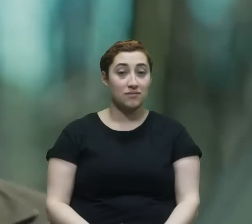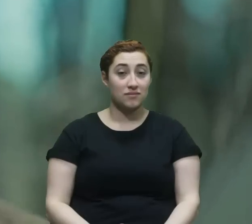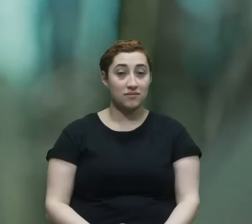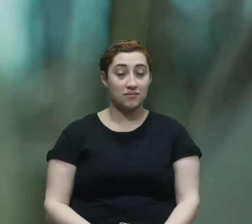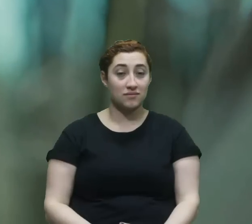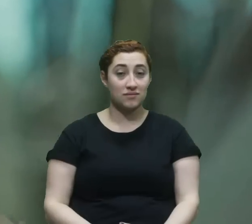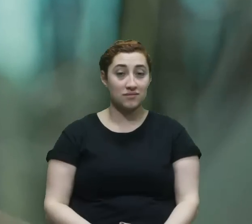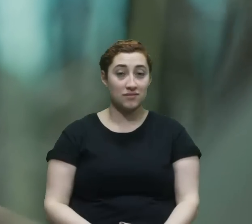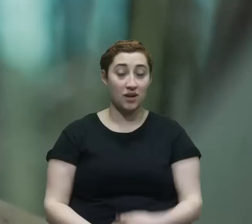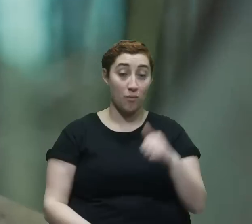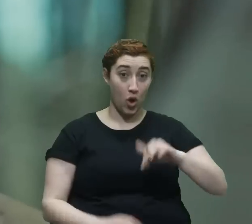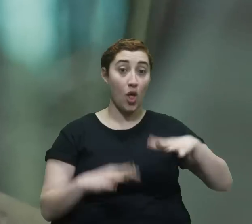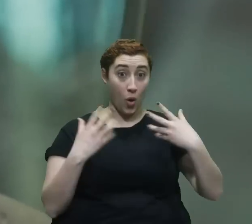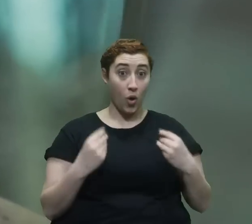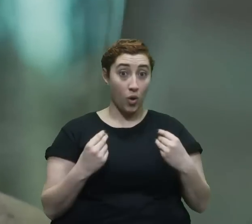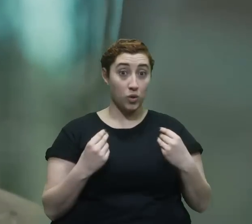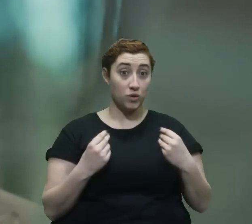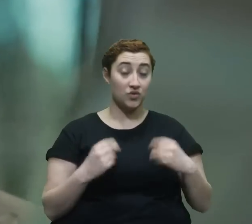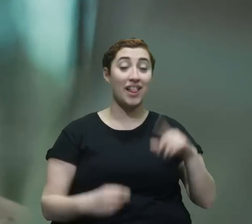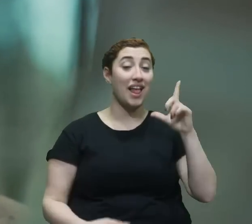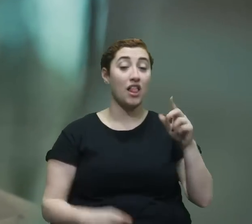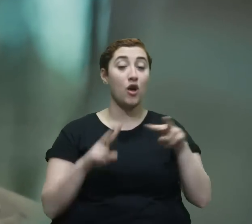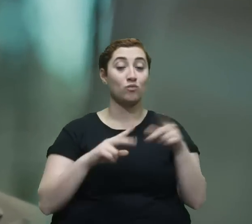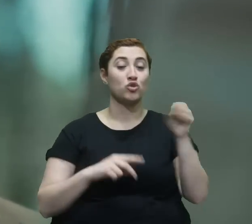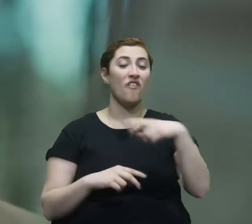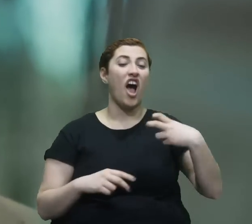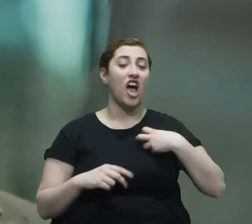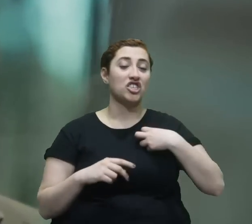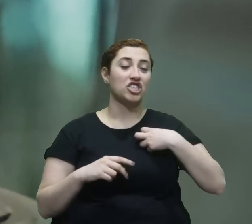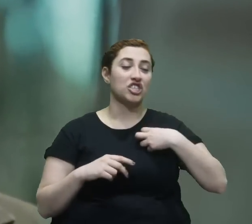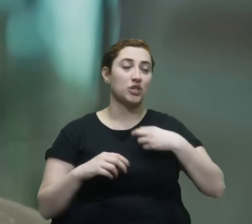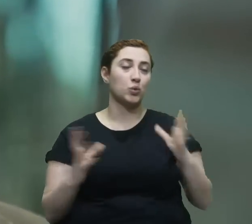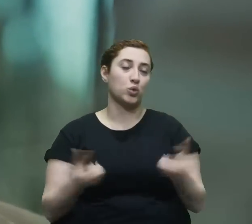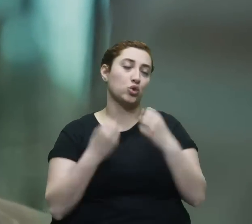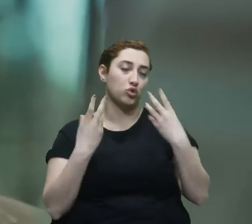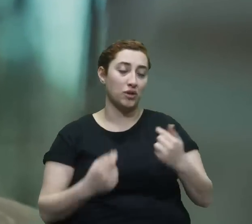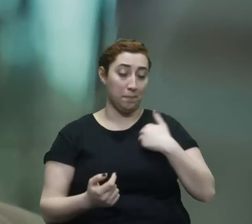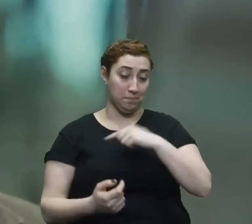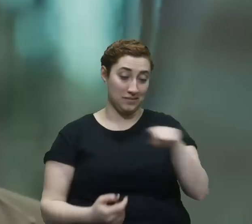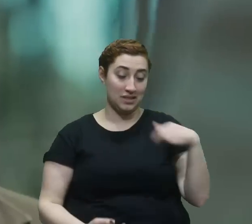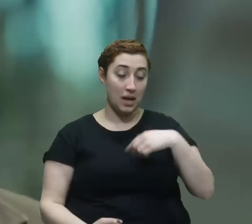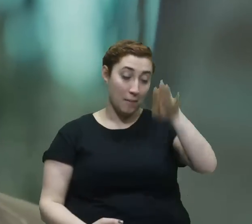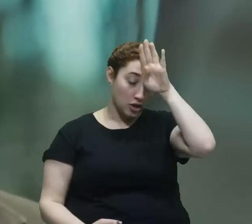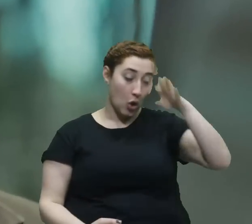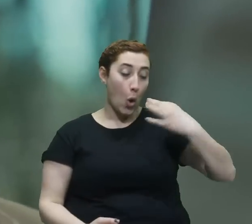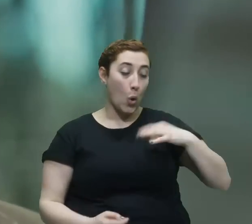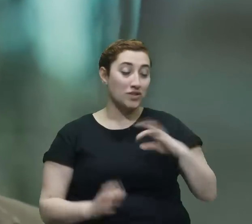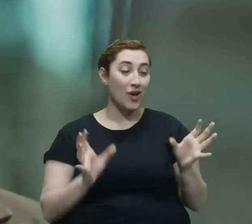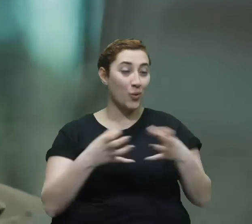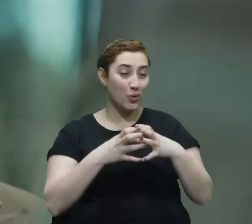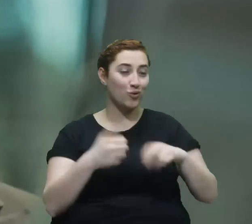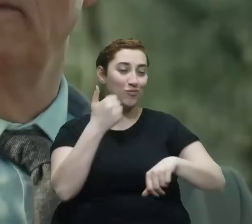izin vermedi. Böylece Leyla Mustafa'ya olan aşkından kurtulacak. Biz de padişahın hususi